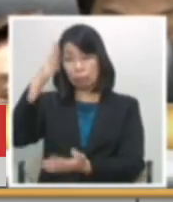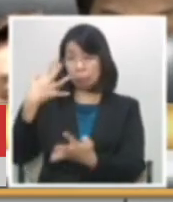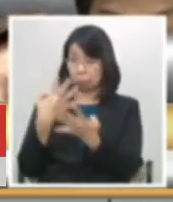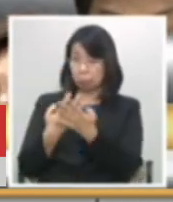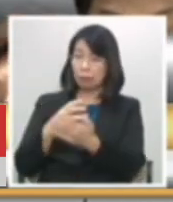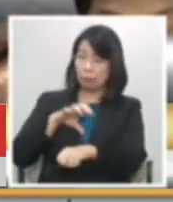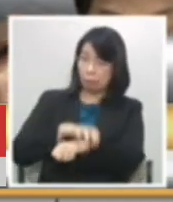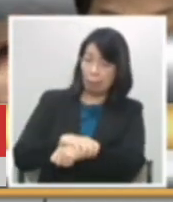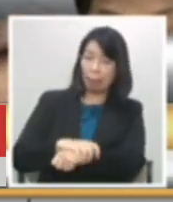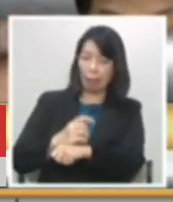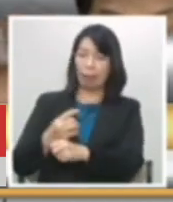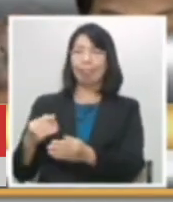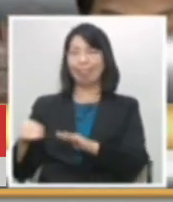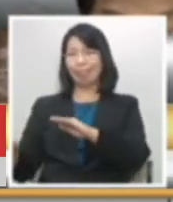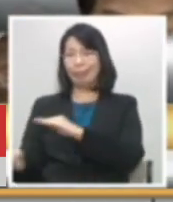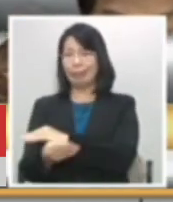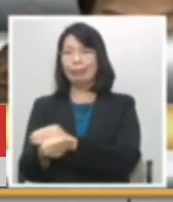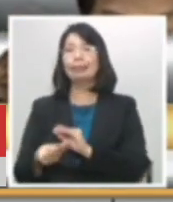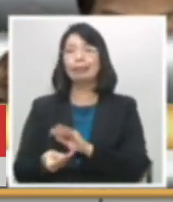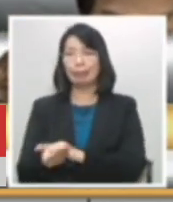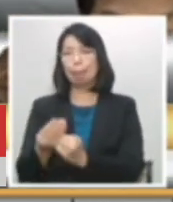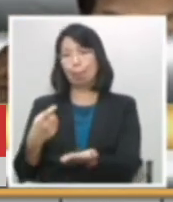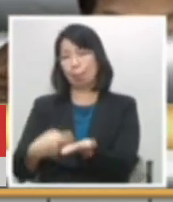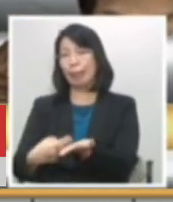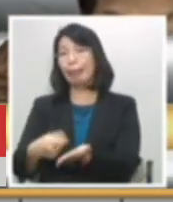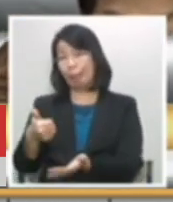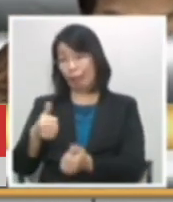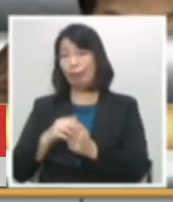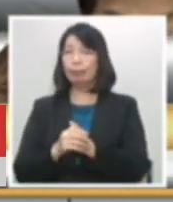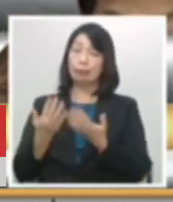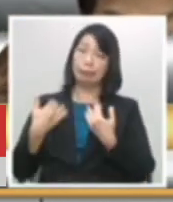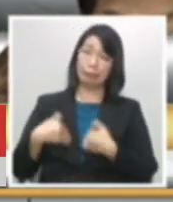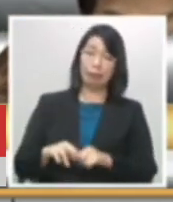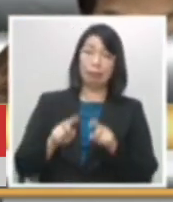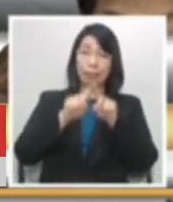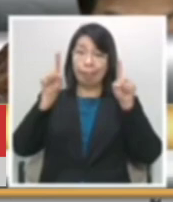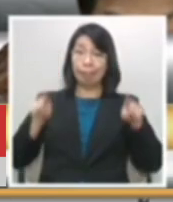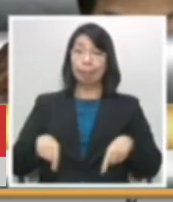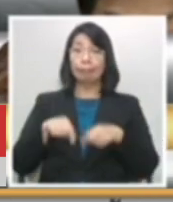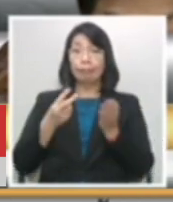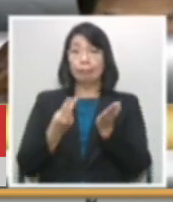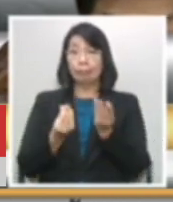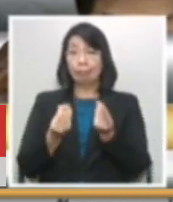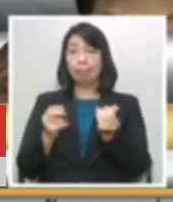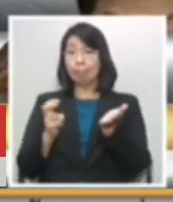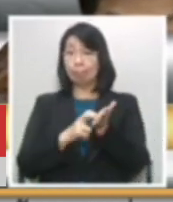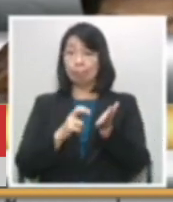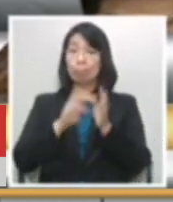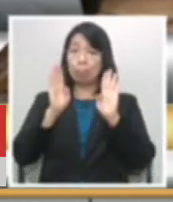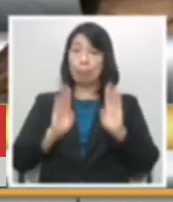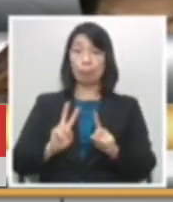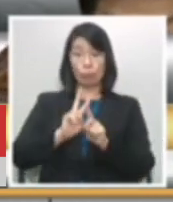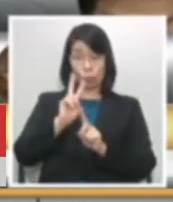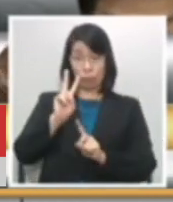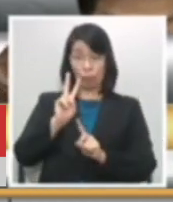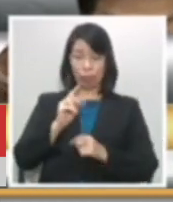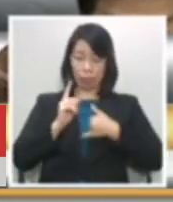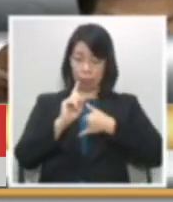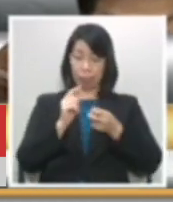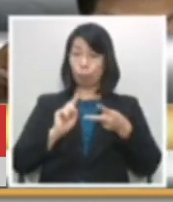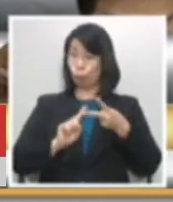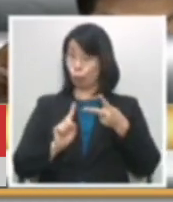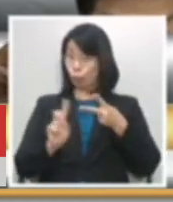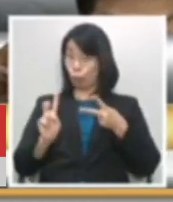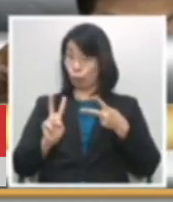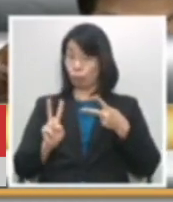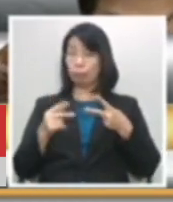ครับนอกจากนั้นการออกโฉนดแบบที่สองก็คือการออกเฉพาะราย